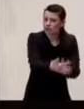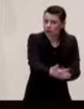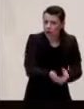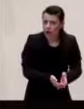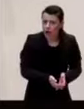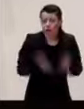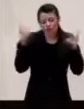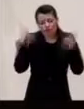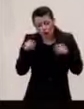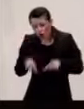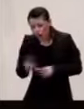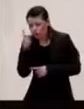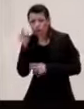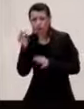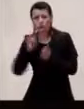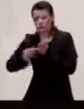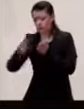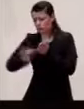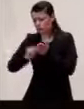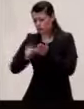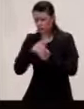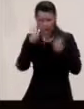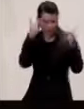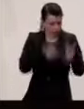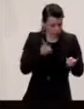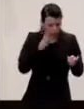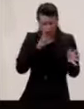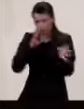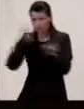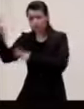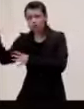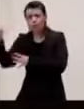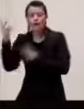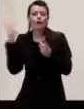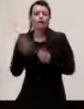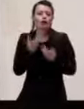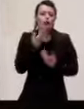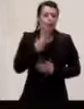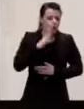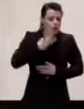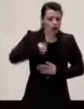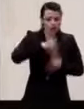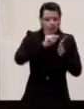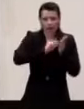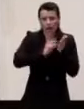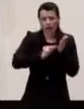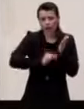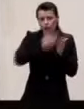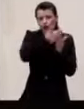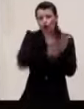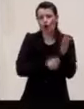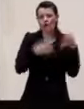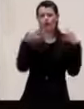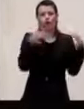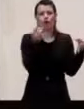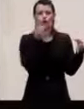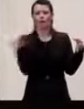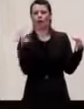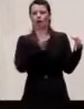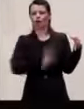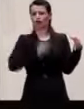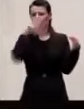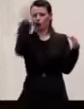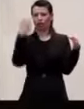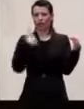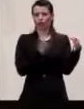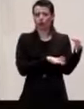che travisano la realtà, poi fortunatamente ciò che è scritto nero su bianco. Quindi c'è il dottor Zucco, che da sempre è uno,